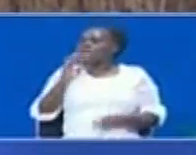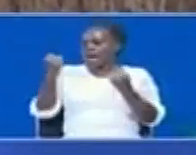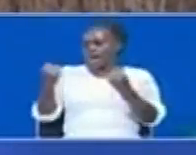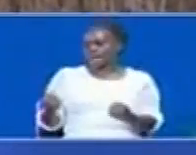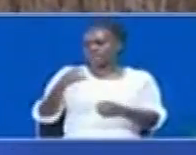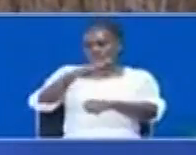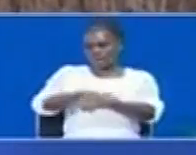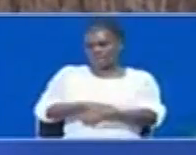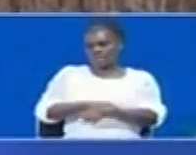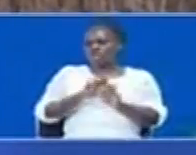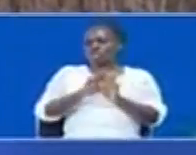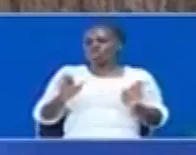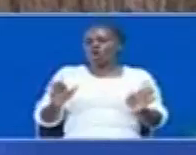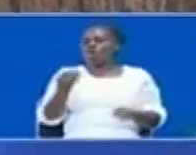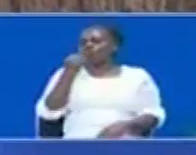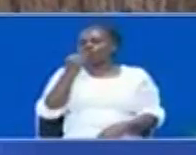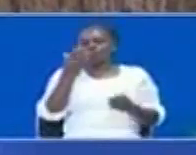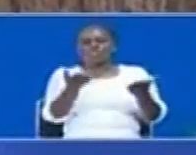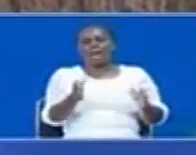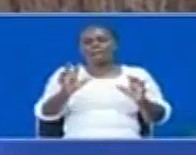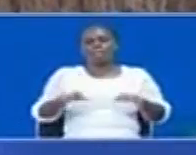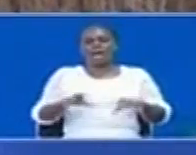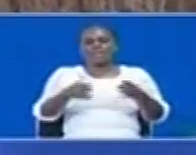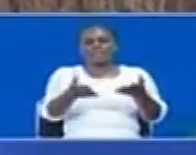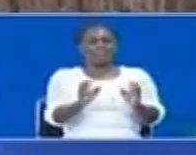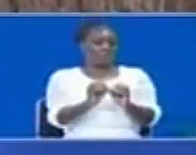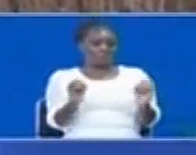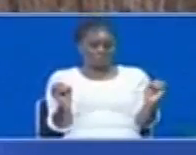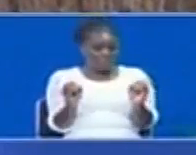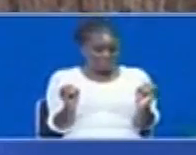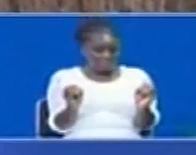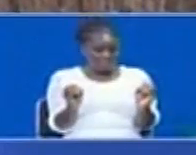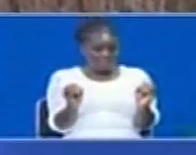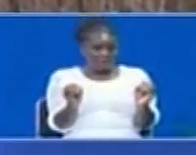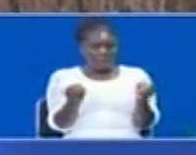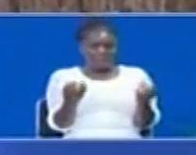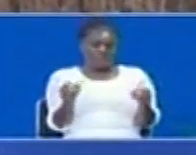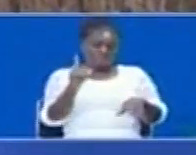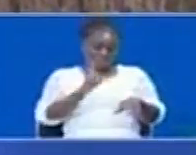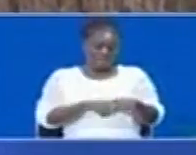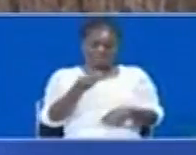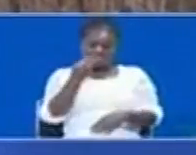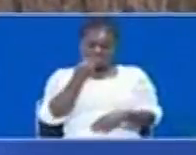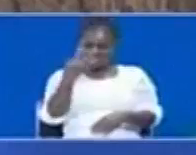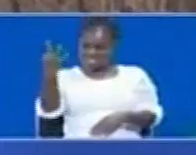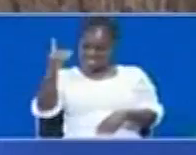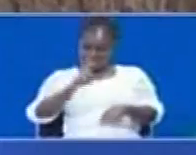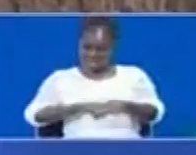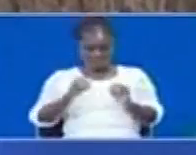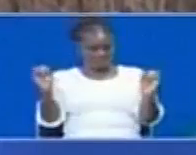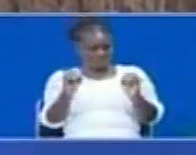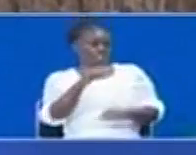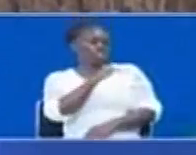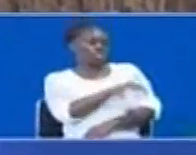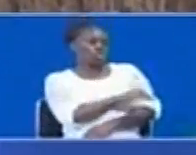hapa hakuna mahali ya kununua chakula kama hata ungekuwa na nafasi ya kununua. So unakuta mara mingi hatuwezi kula chakula mara tatu, ni ya